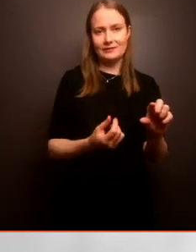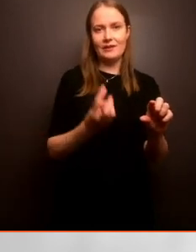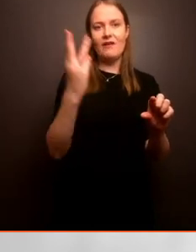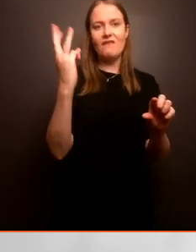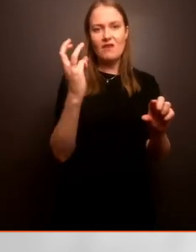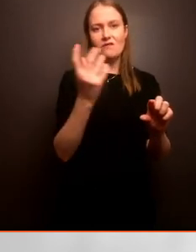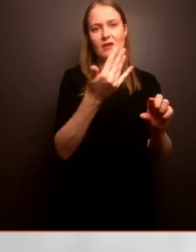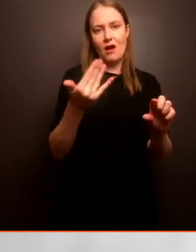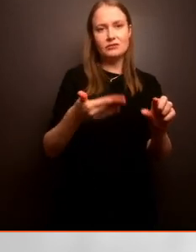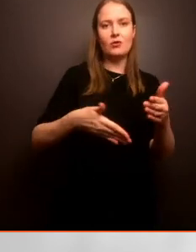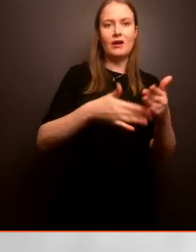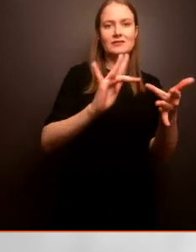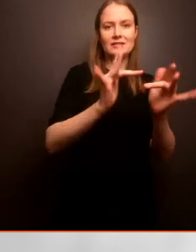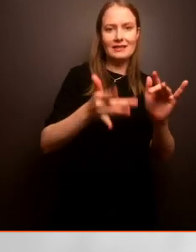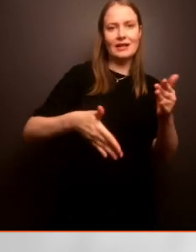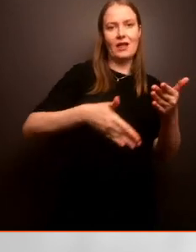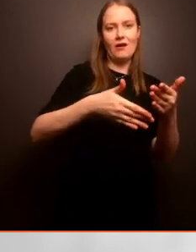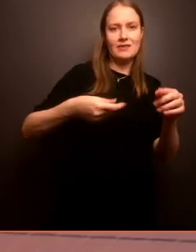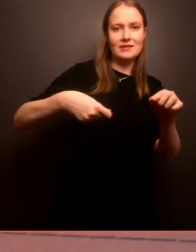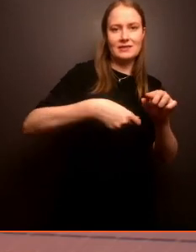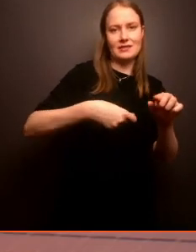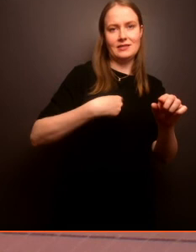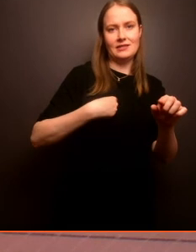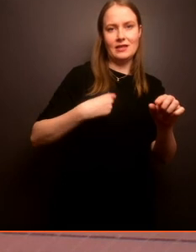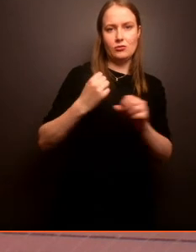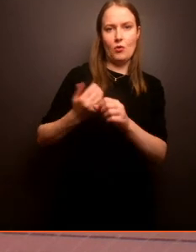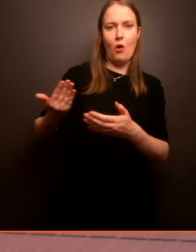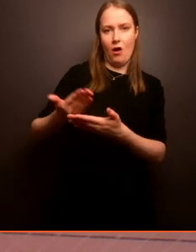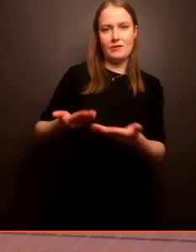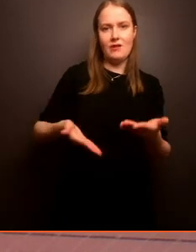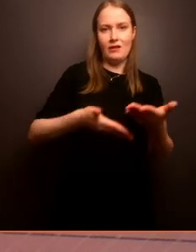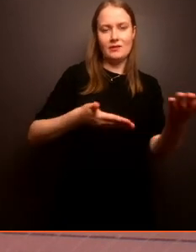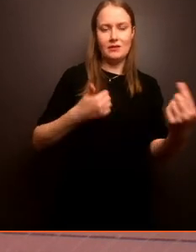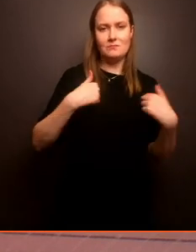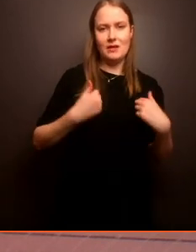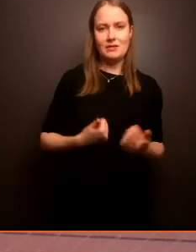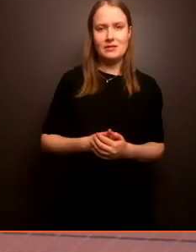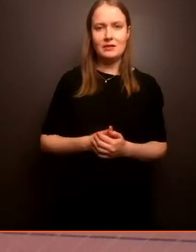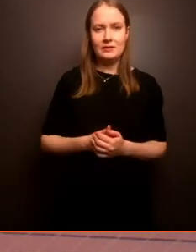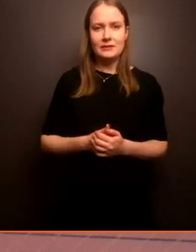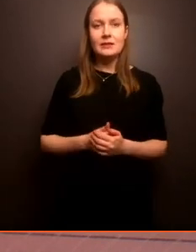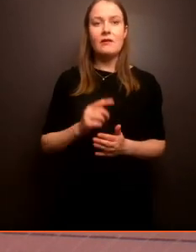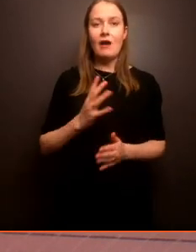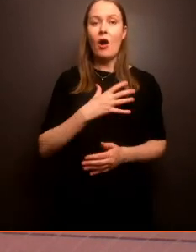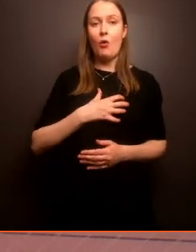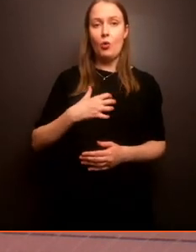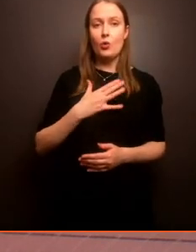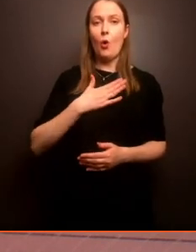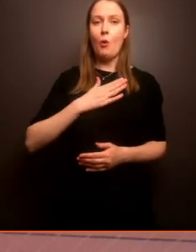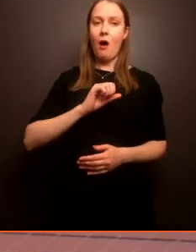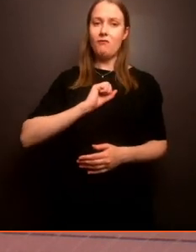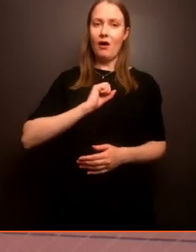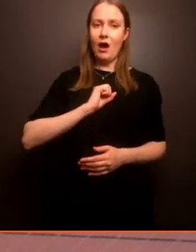mis meil aitab seda asja ära juhtida. Et ma arvan, et jällegi just nimelt oma vajadusi